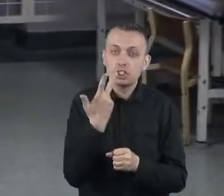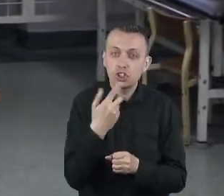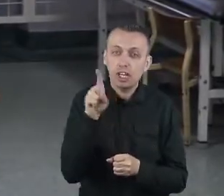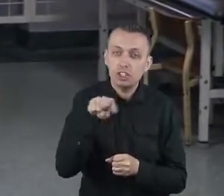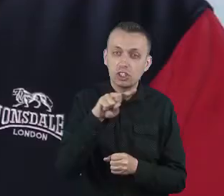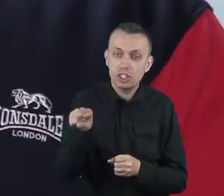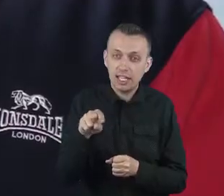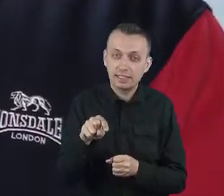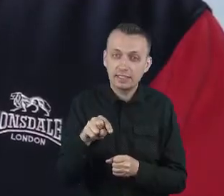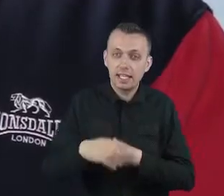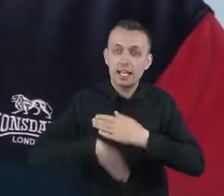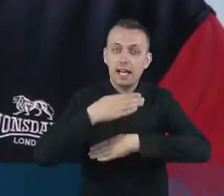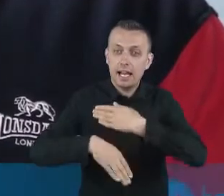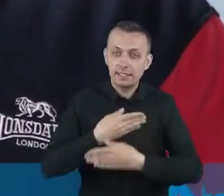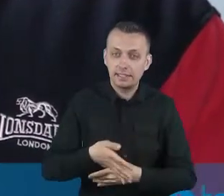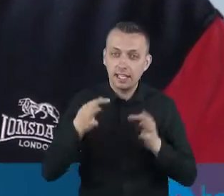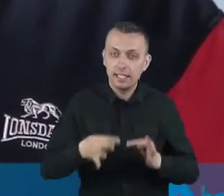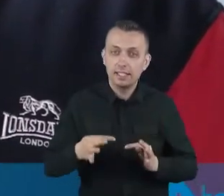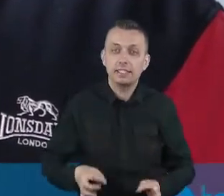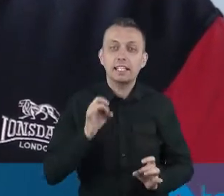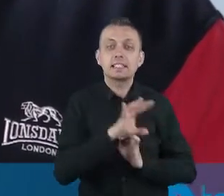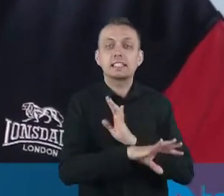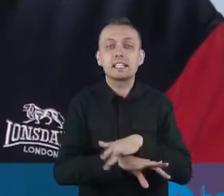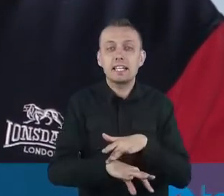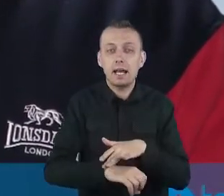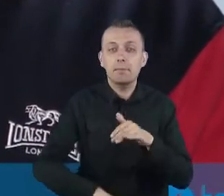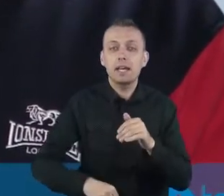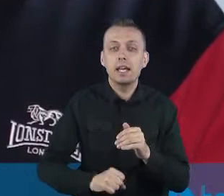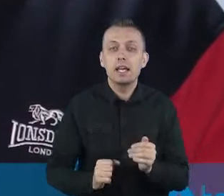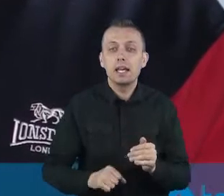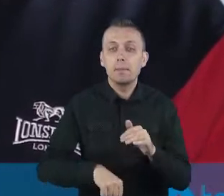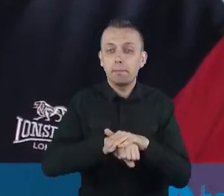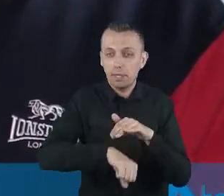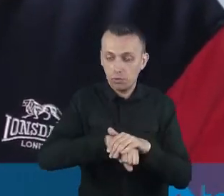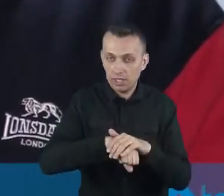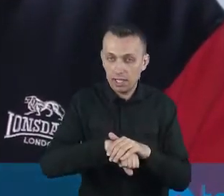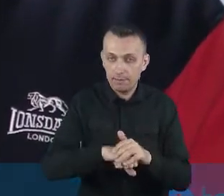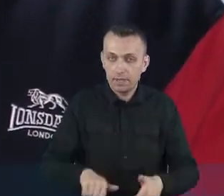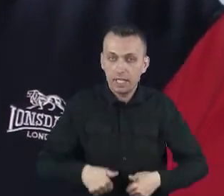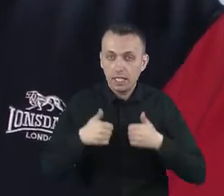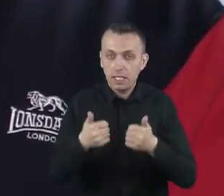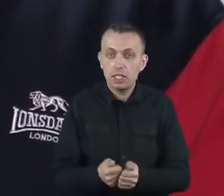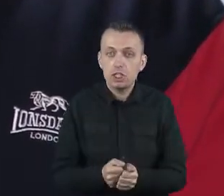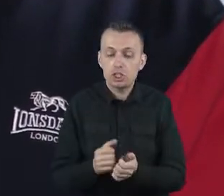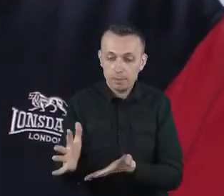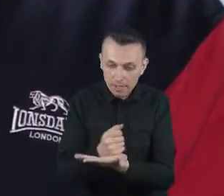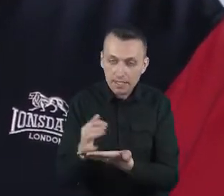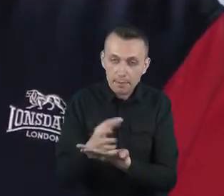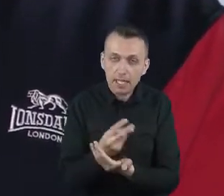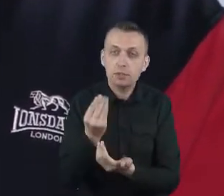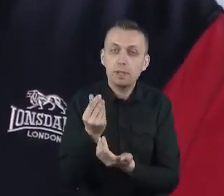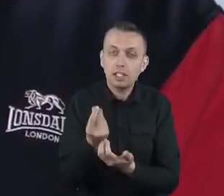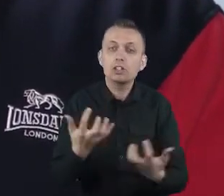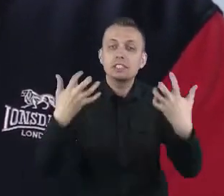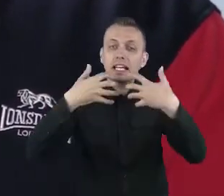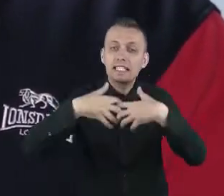odsłonę wydarzenia. Teraz gramy tak zwane doposażenie sprzętu rehabilitacyjnego tutaj dla niezabudki, bo jest to sprzęt widoczny, realny i